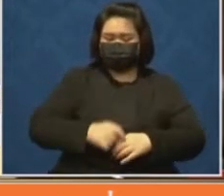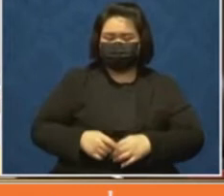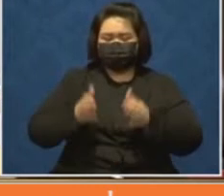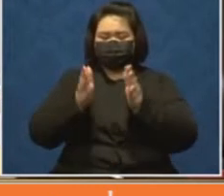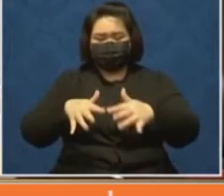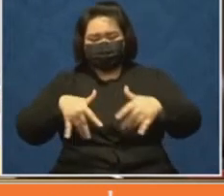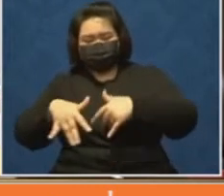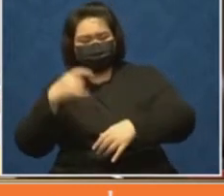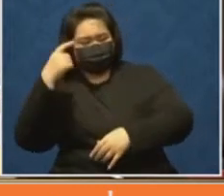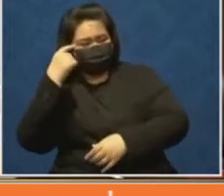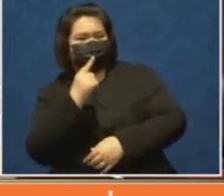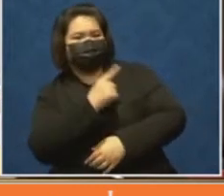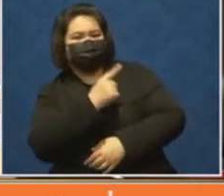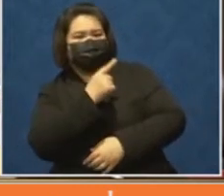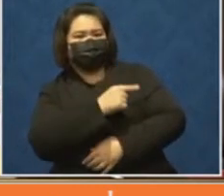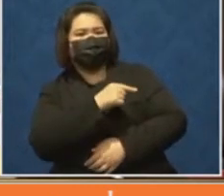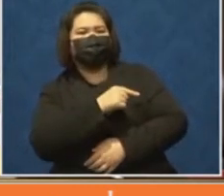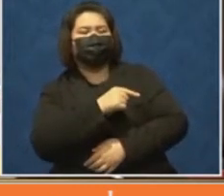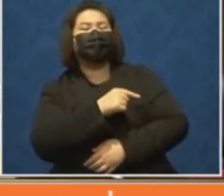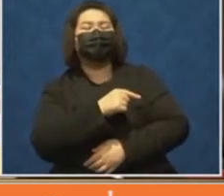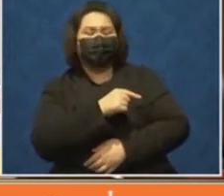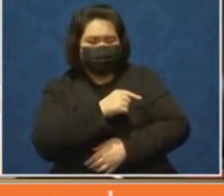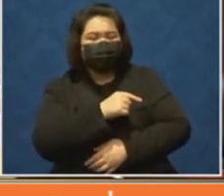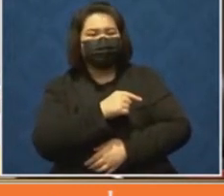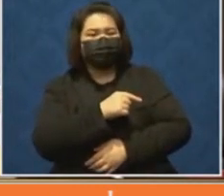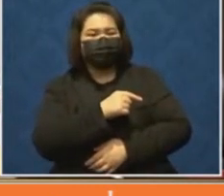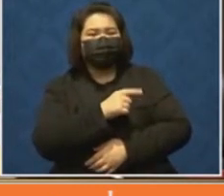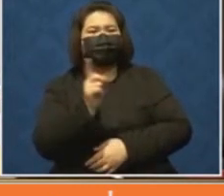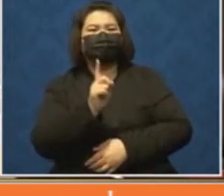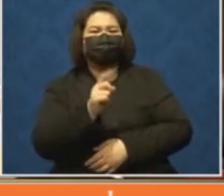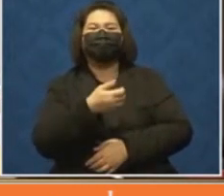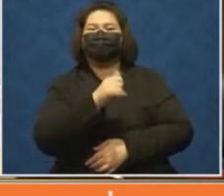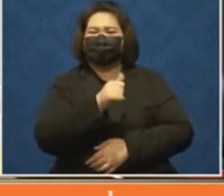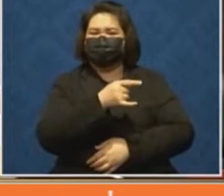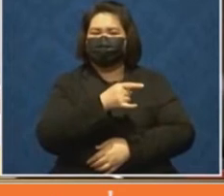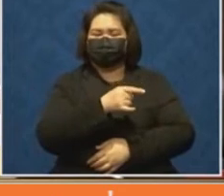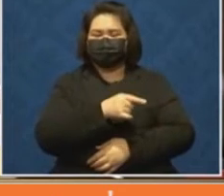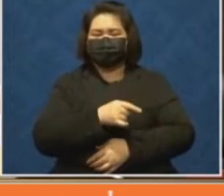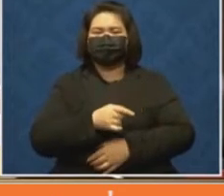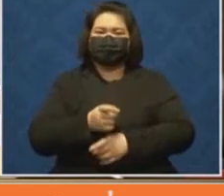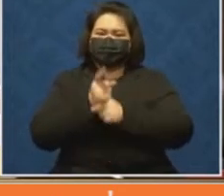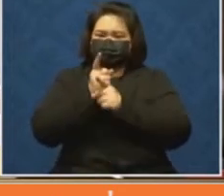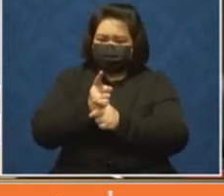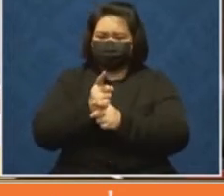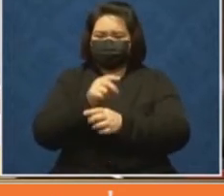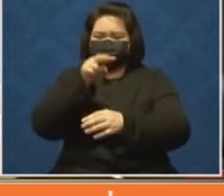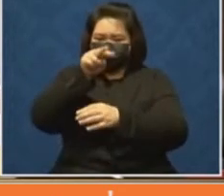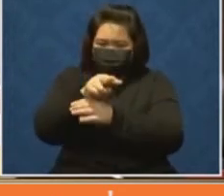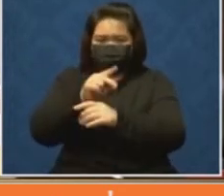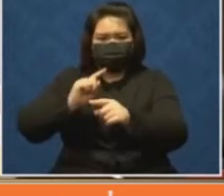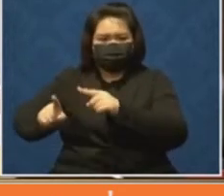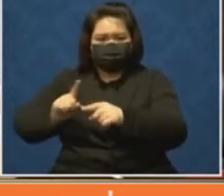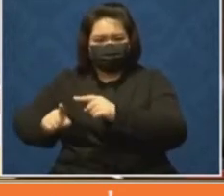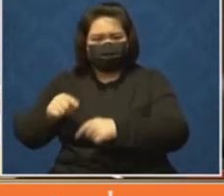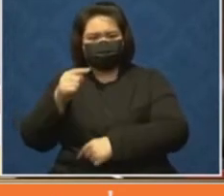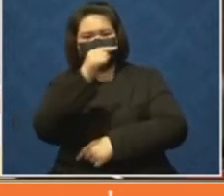จะมา่งhaน้องระช